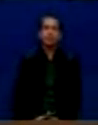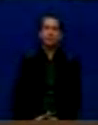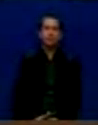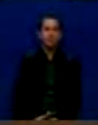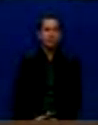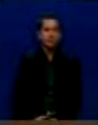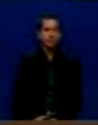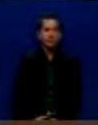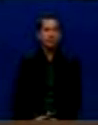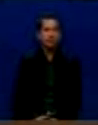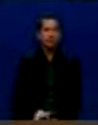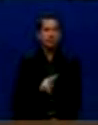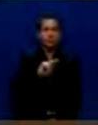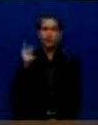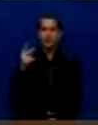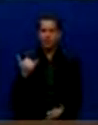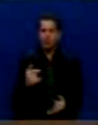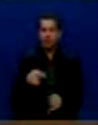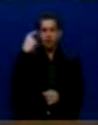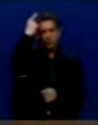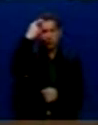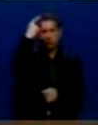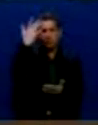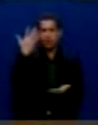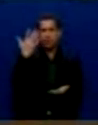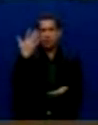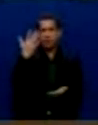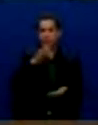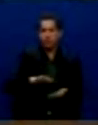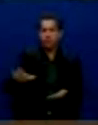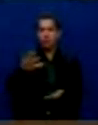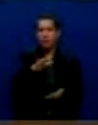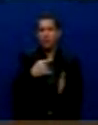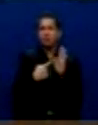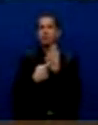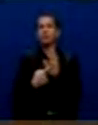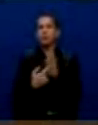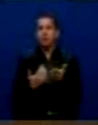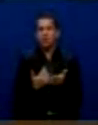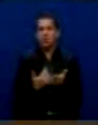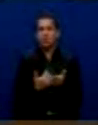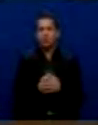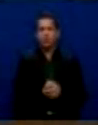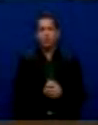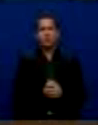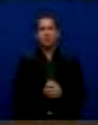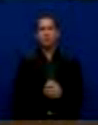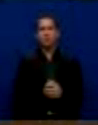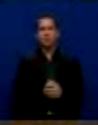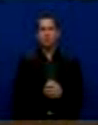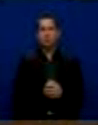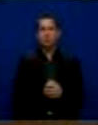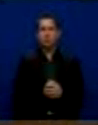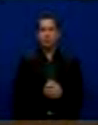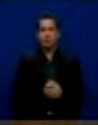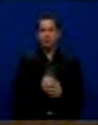Çështja tjetër është natyrisht pozita shqiptarëve në rajon, që e përmendi edhe zoti Gjumi. Pra, çka do të ndodhë